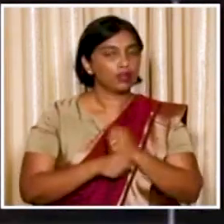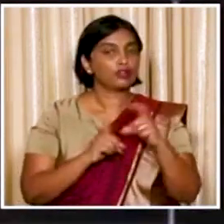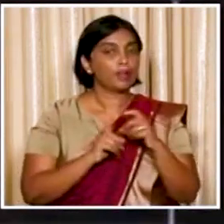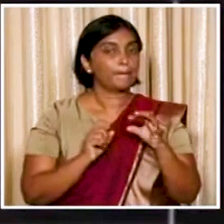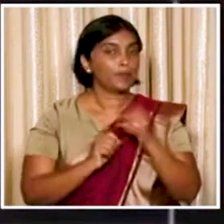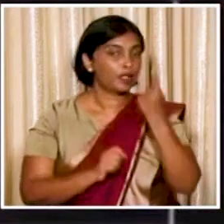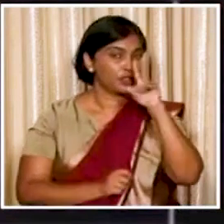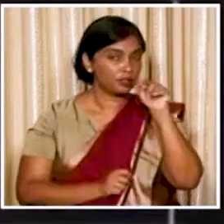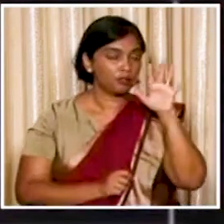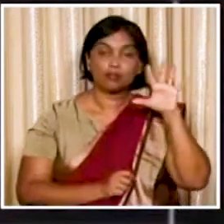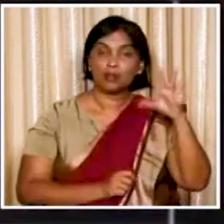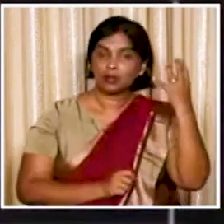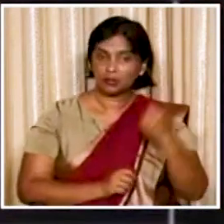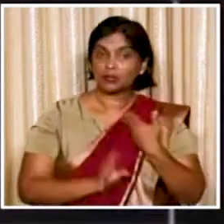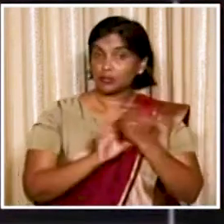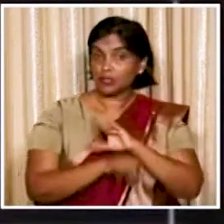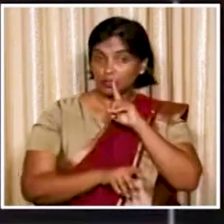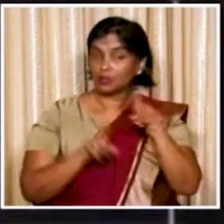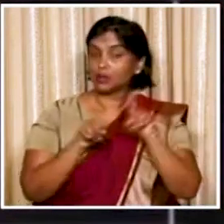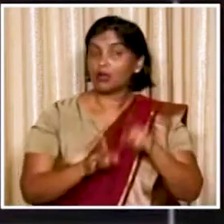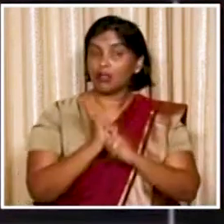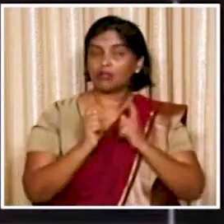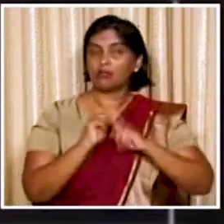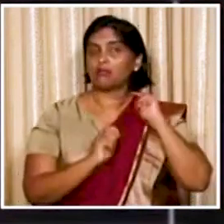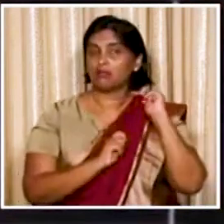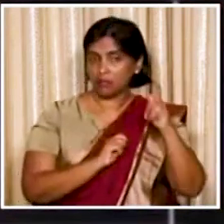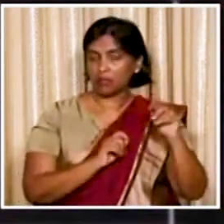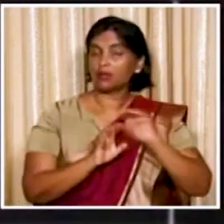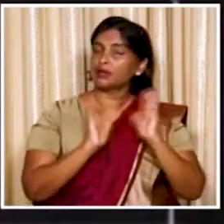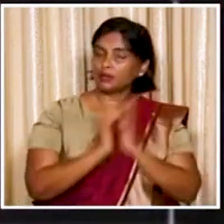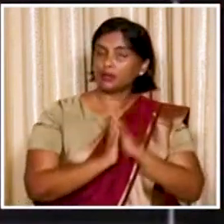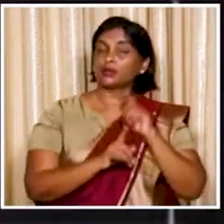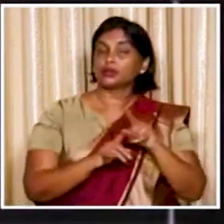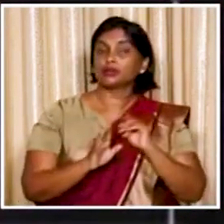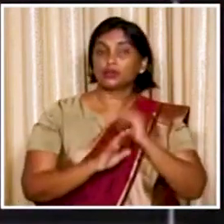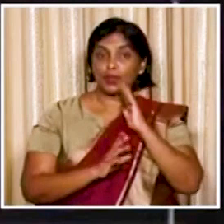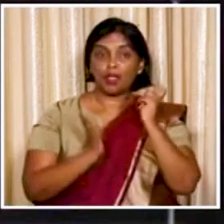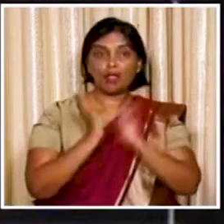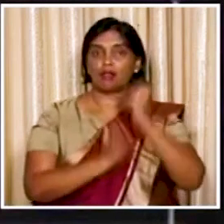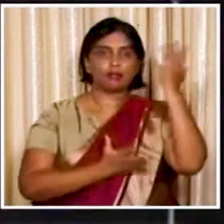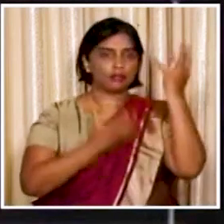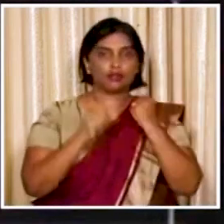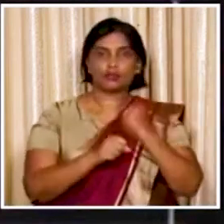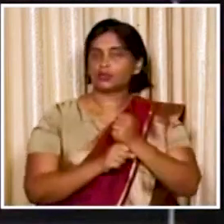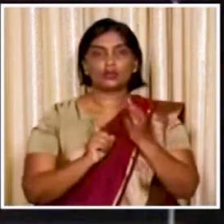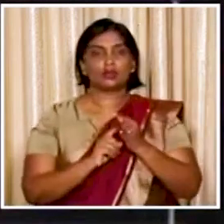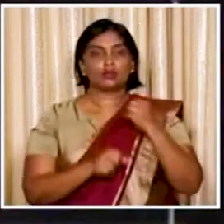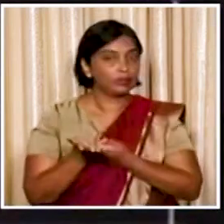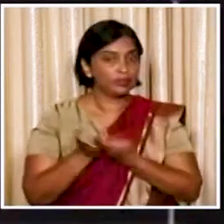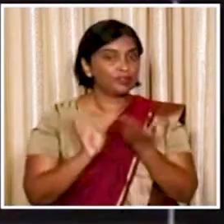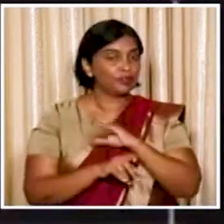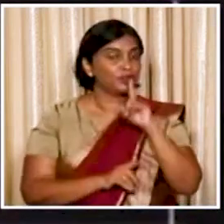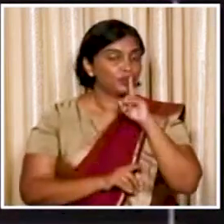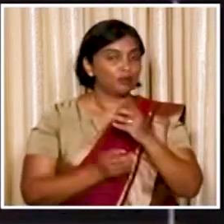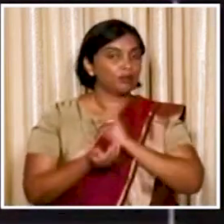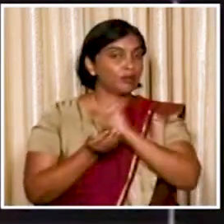බිලියන 12.5ක් ගත්ත මයිසල කිව්වාගේ ඒවල ණයත් අපි ගෙව්වා. ඒ වගේම තමයි කිසිම විදේශීය ණයක් ගෝඨාභය රාජපක්ෂ රජය ගත්තේ නැහැ.